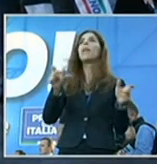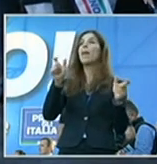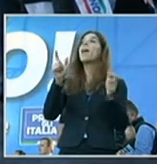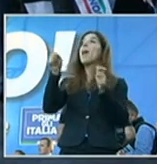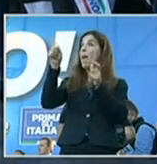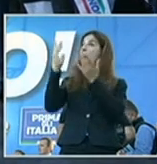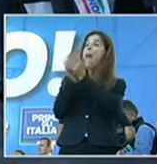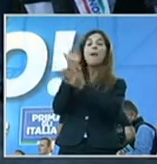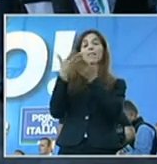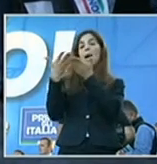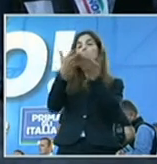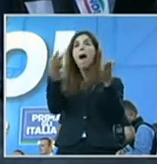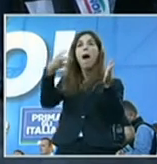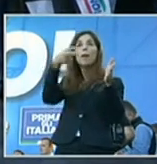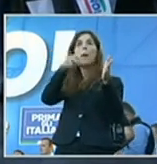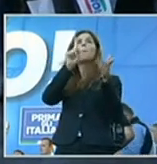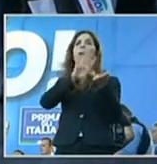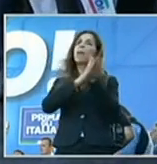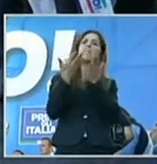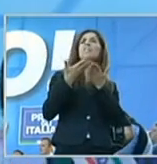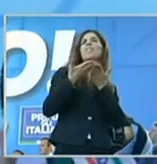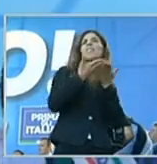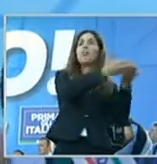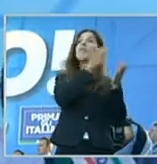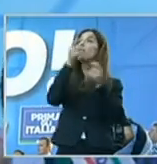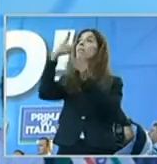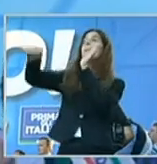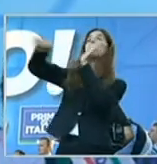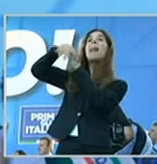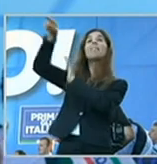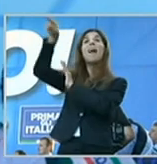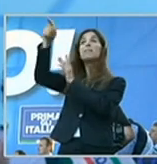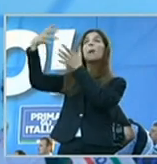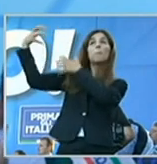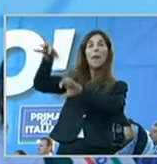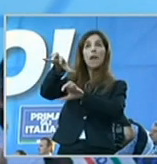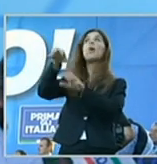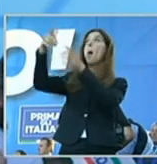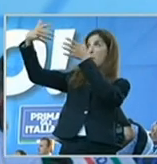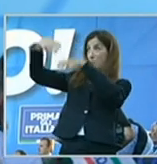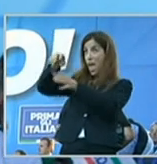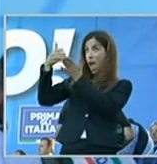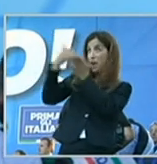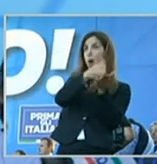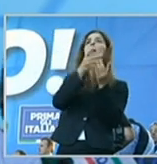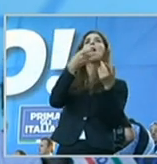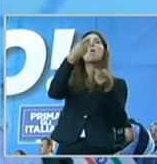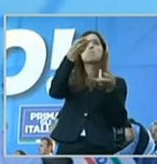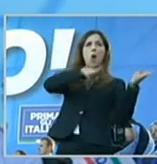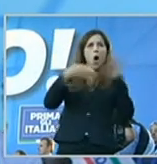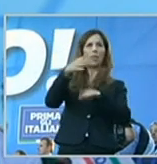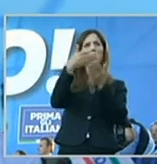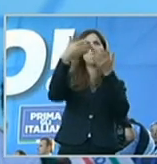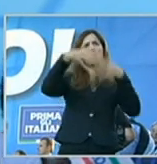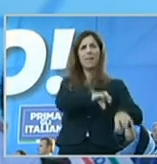in mano agli scafisti. Meno partenze, meno morti. Quelli che permettono le